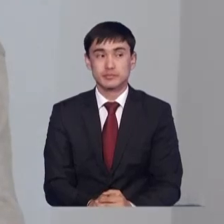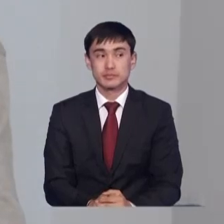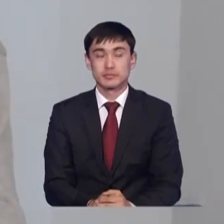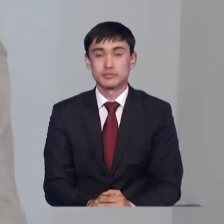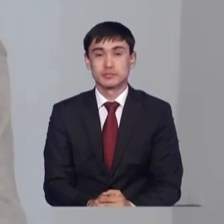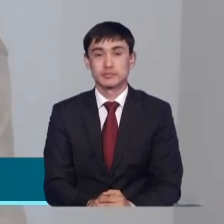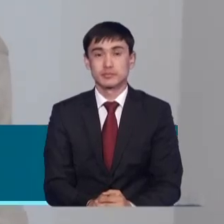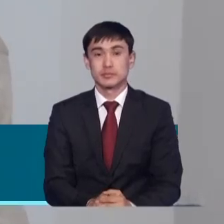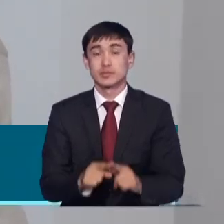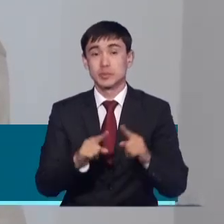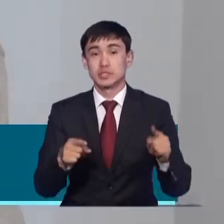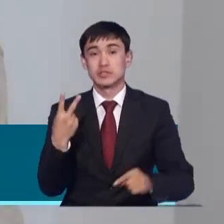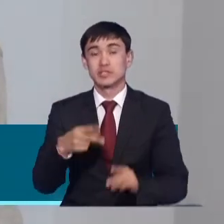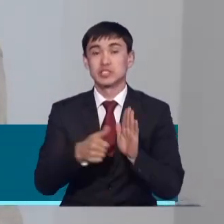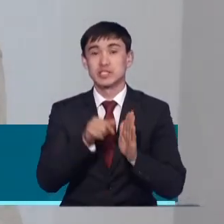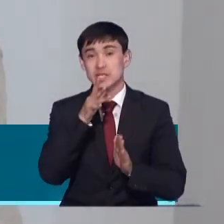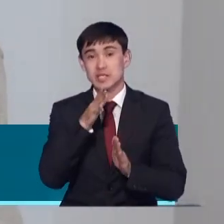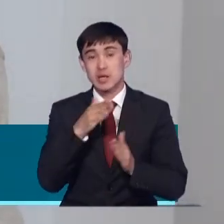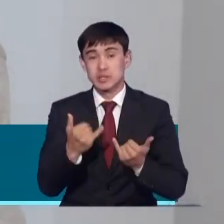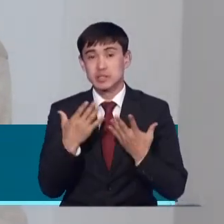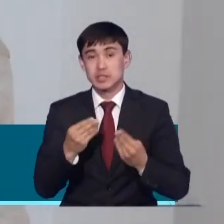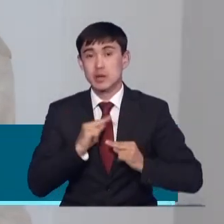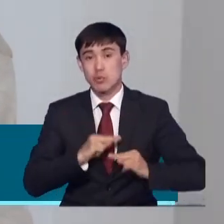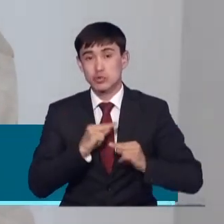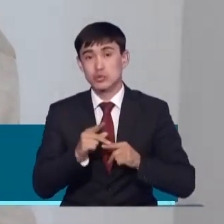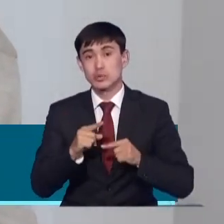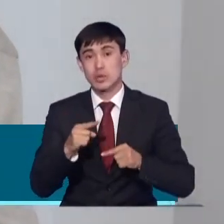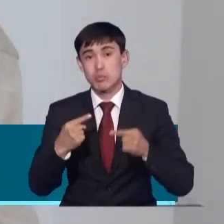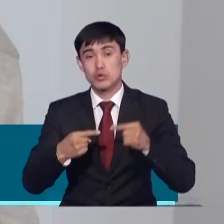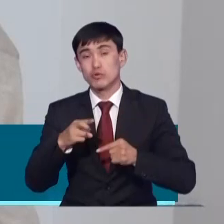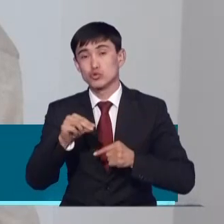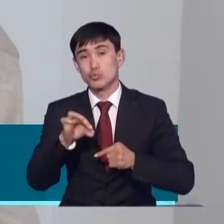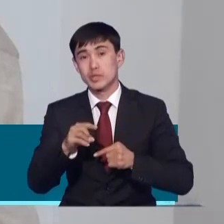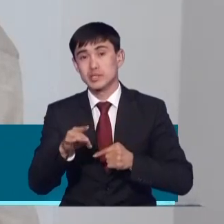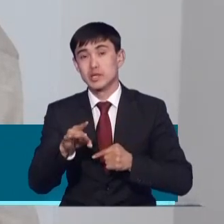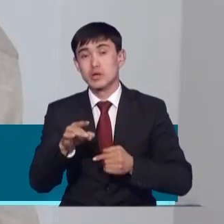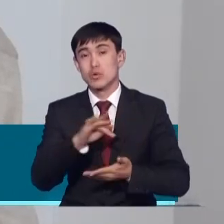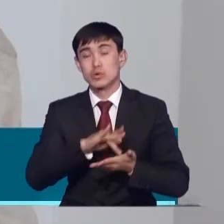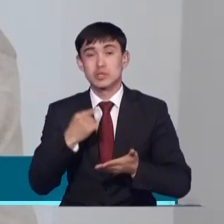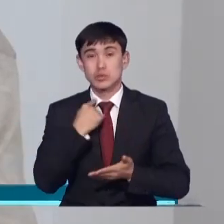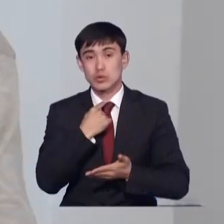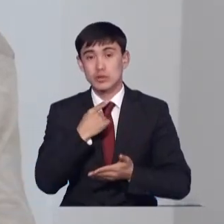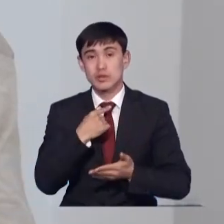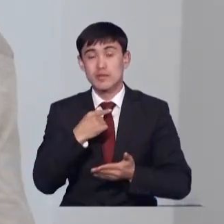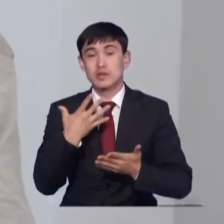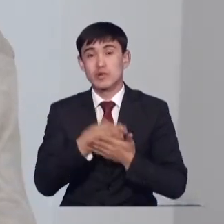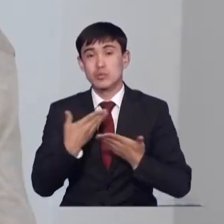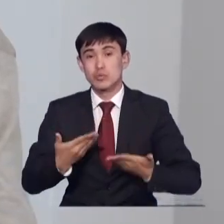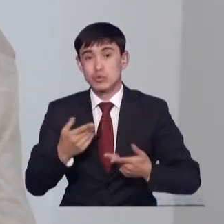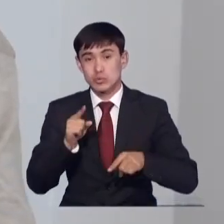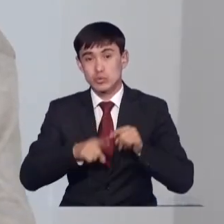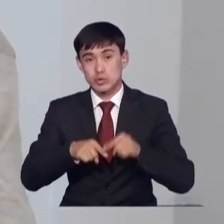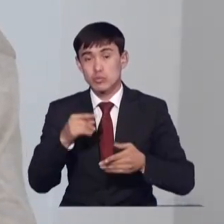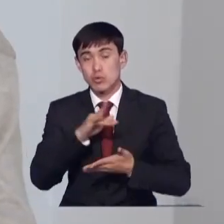квартиры на протяжении 26 лет по сей день Я работаю на противочумной станции города Талда урган четверть века я Посвятила родному